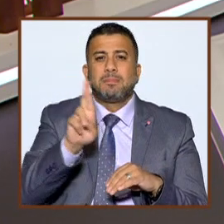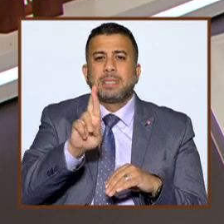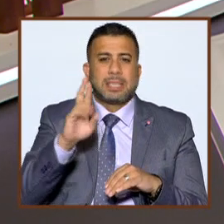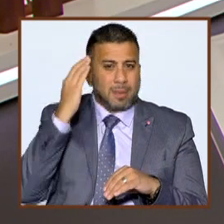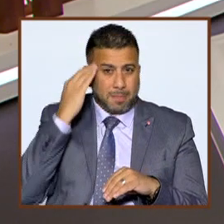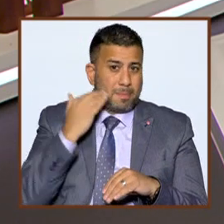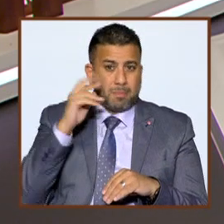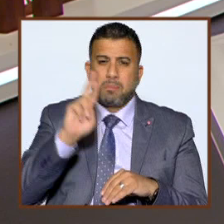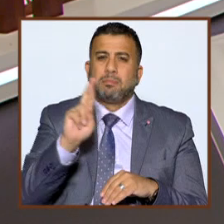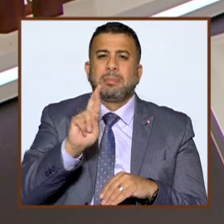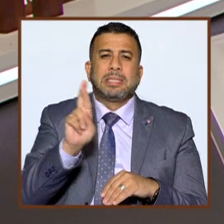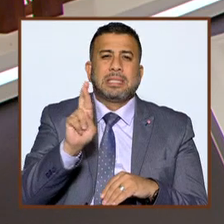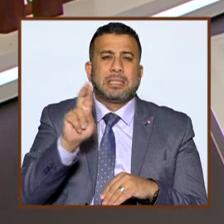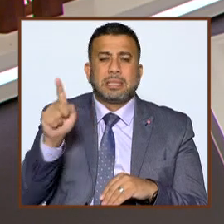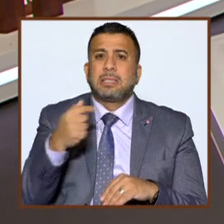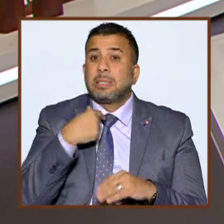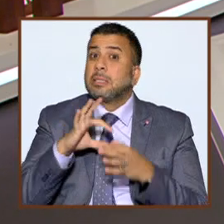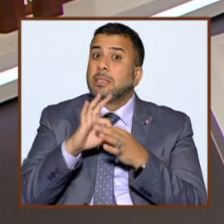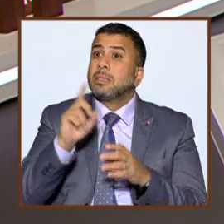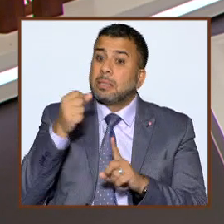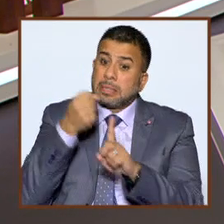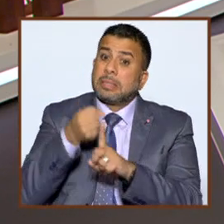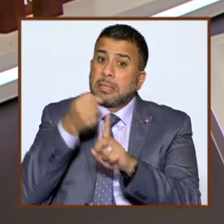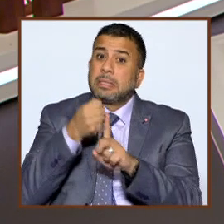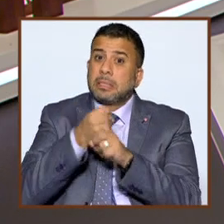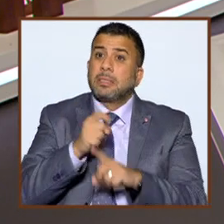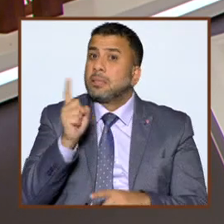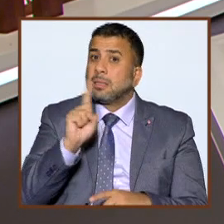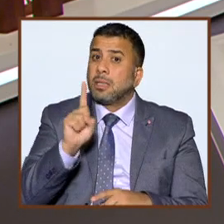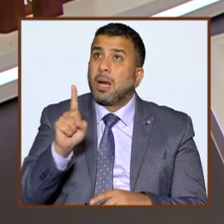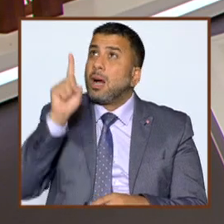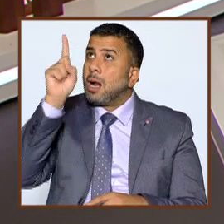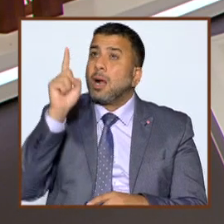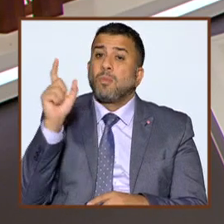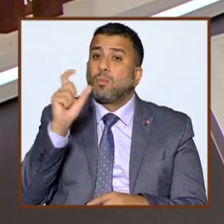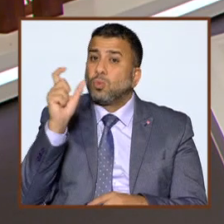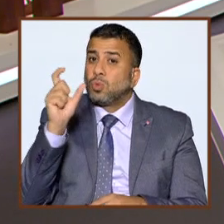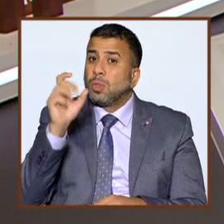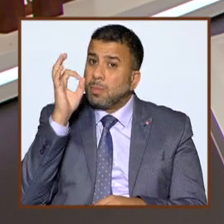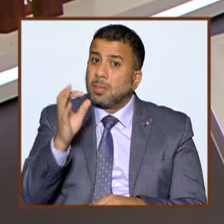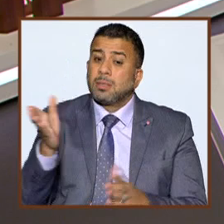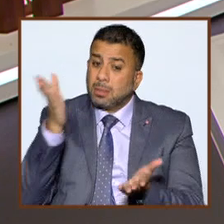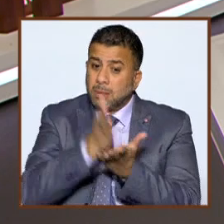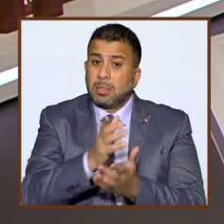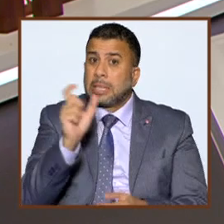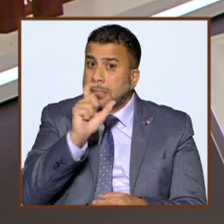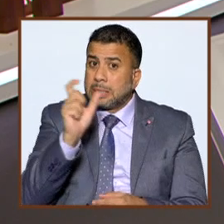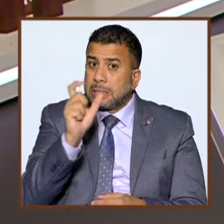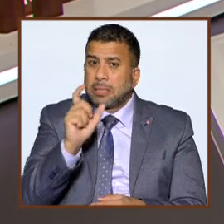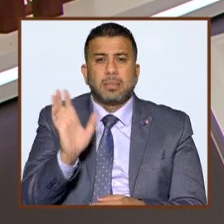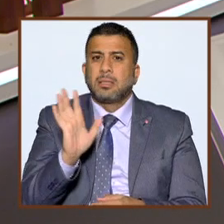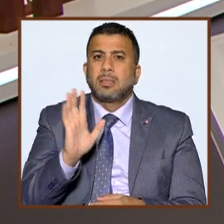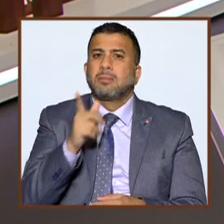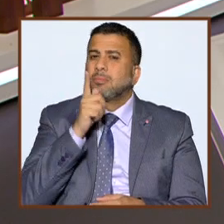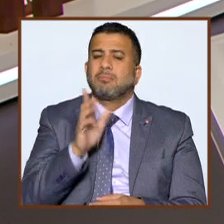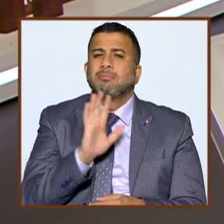مسيحية. وحاولت أنا والله إني أتواصل معها وأتفهمها، وإنه قلت يلا ربي لعلها إنها تسلم، لا بس ما غير